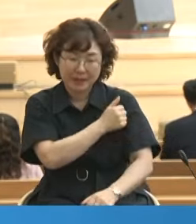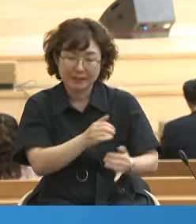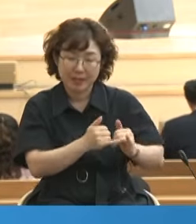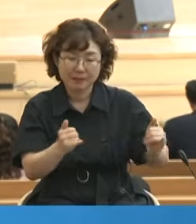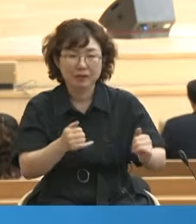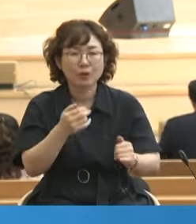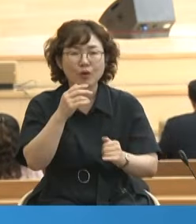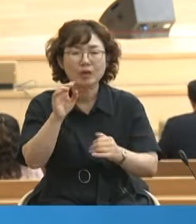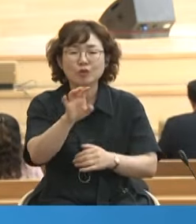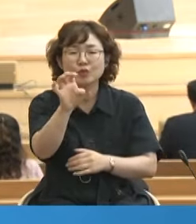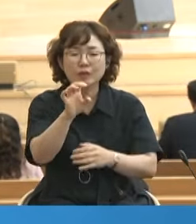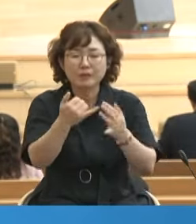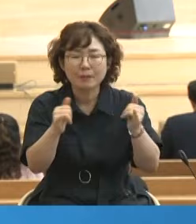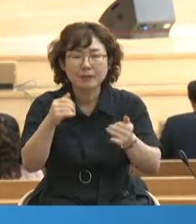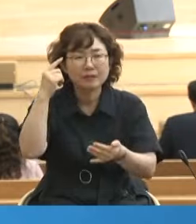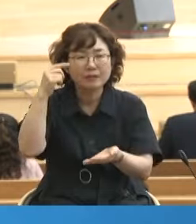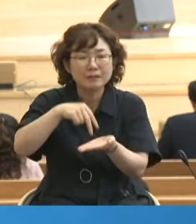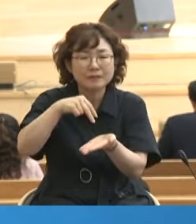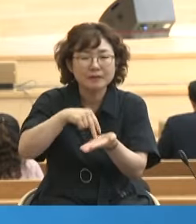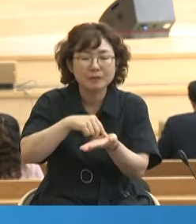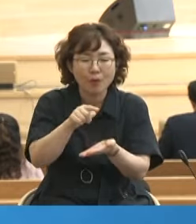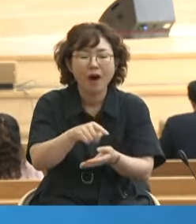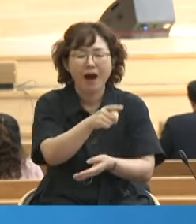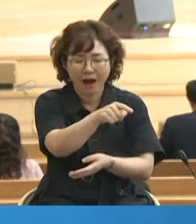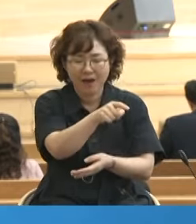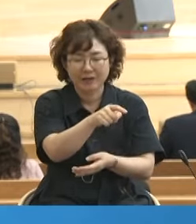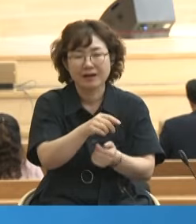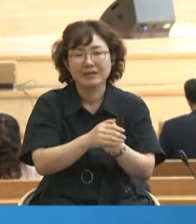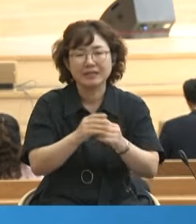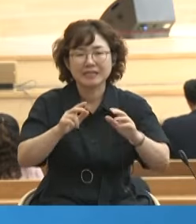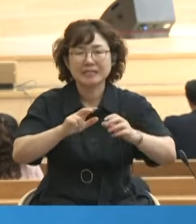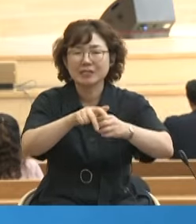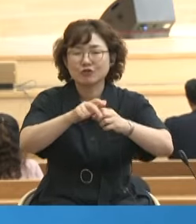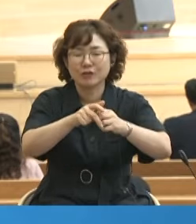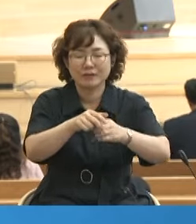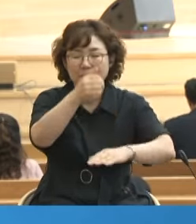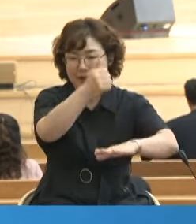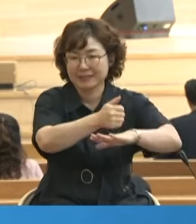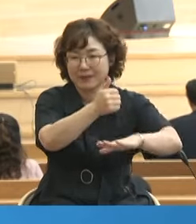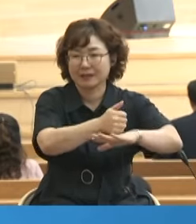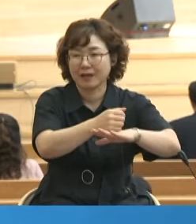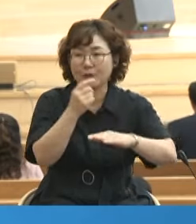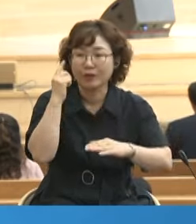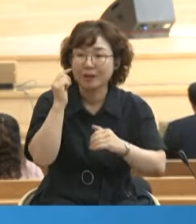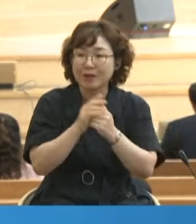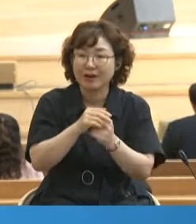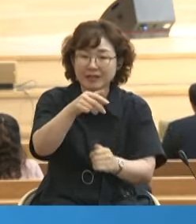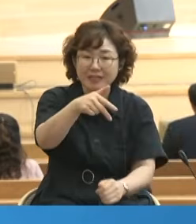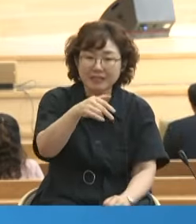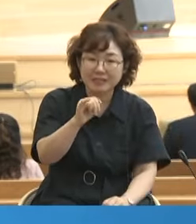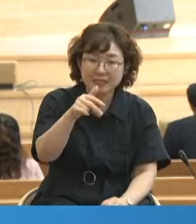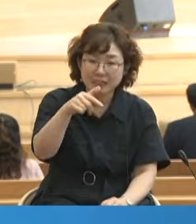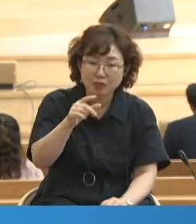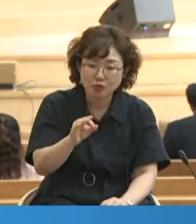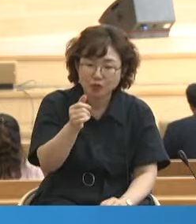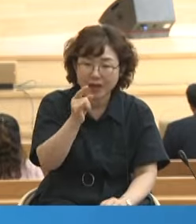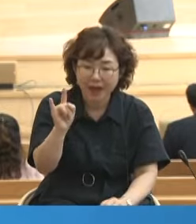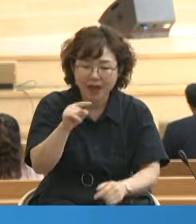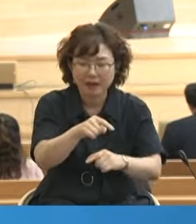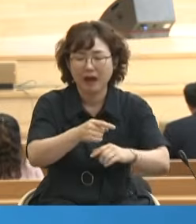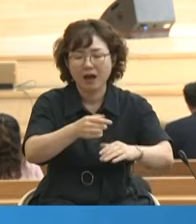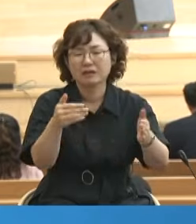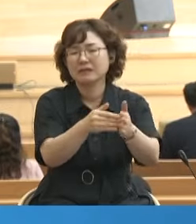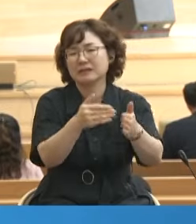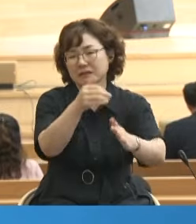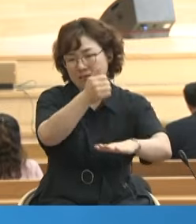유럽 사람들 생각에는 그곳이 바로 지구의 끝이다. 왜냐하면 지중해가 끝나니까 지구가